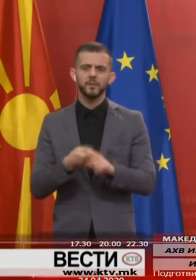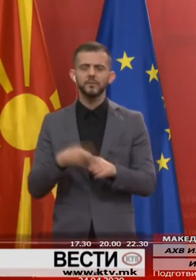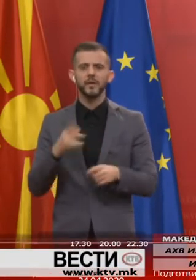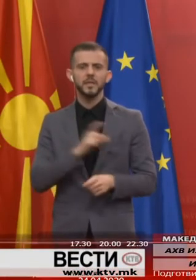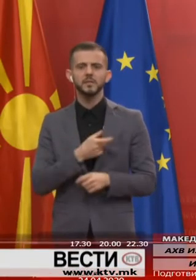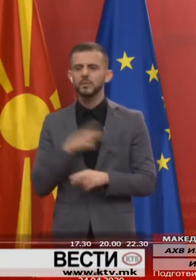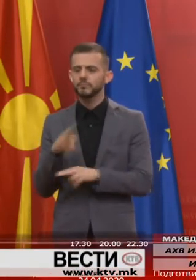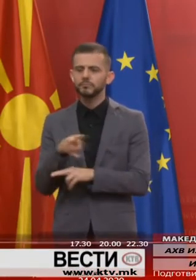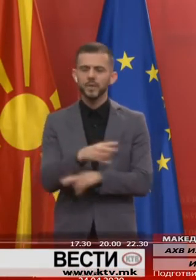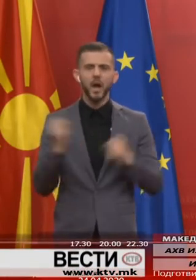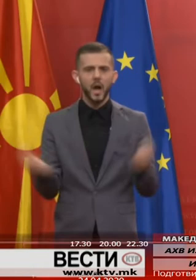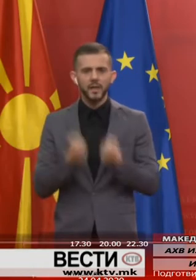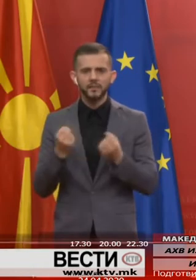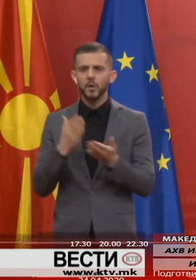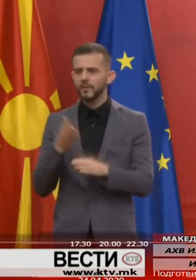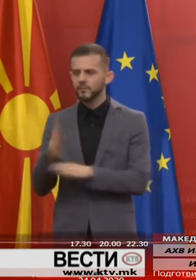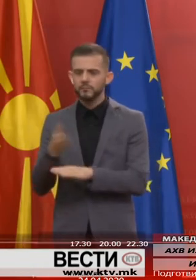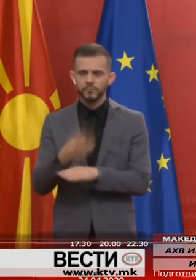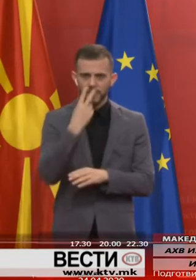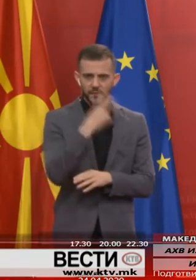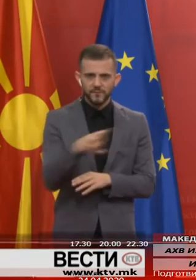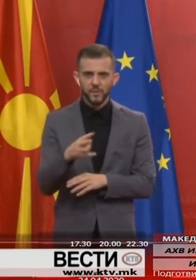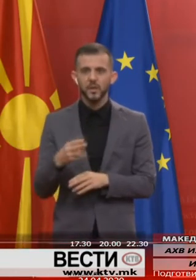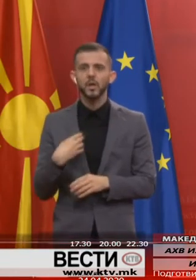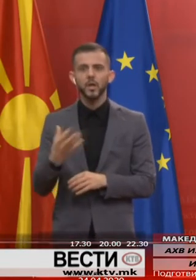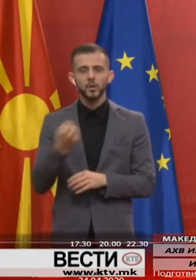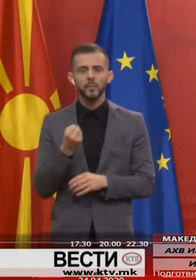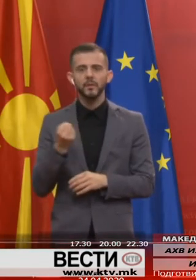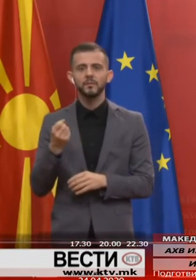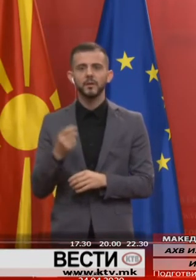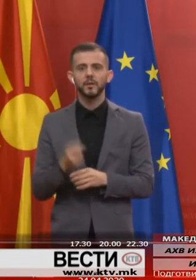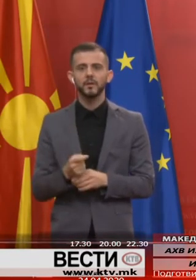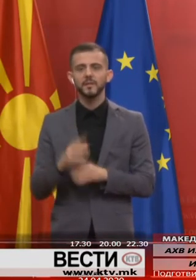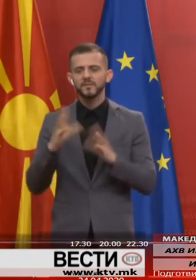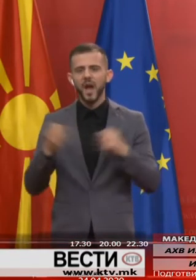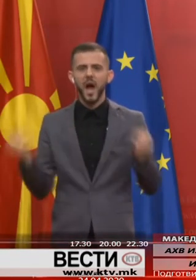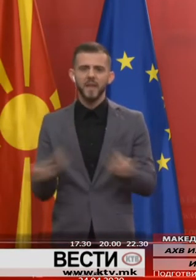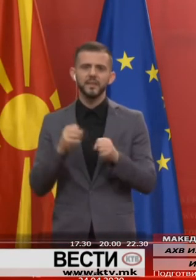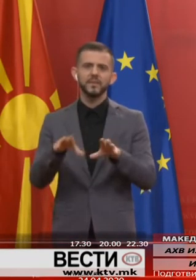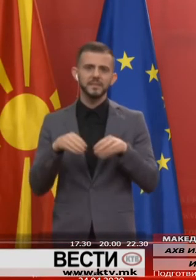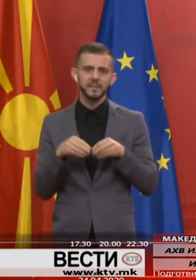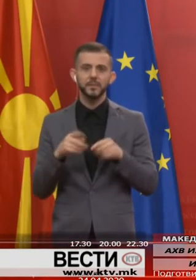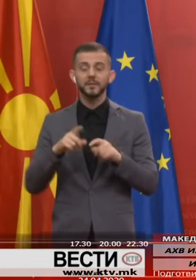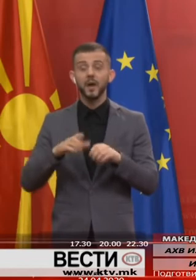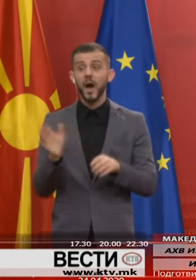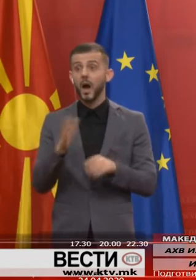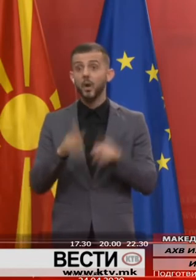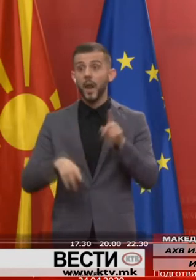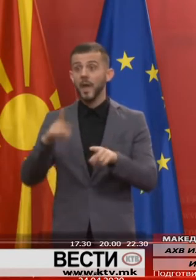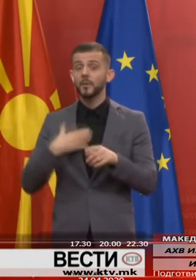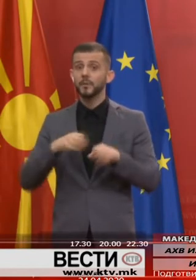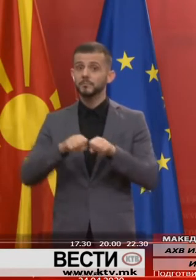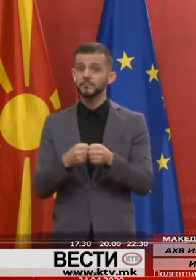инспекцијските служби, за извршените надзори, добиените наоди и преземените активности во случај на прекршување на одлуките